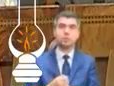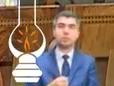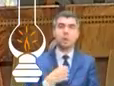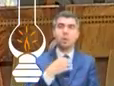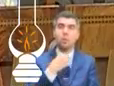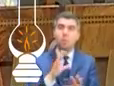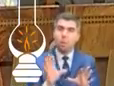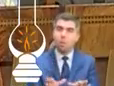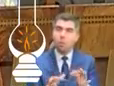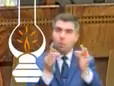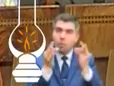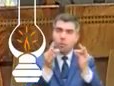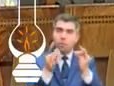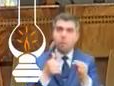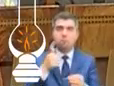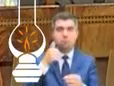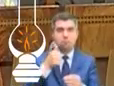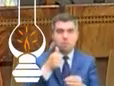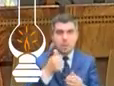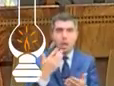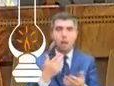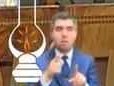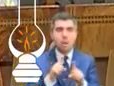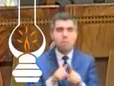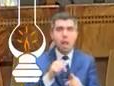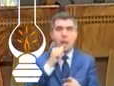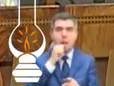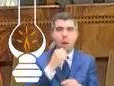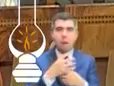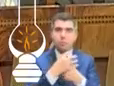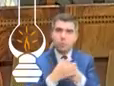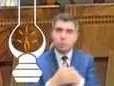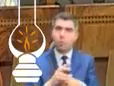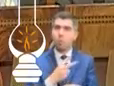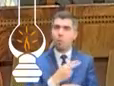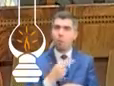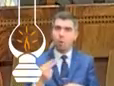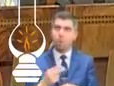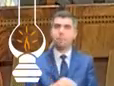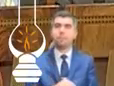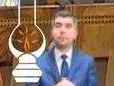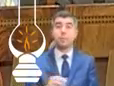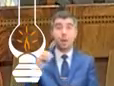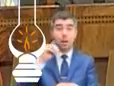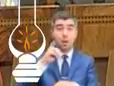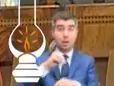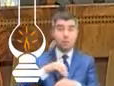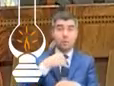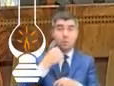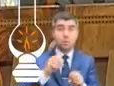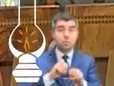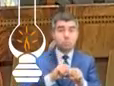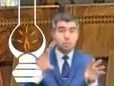ديال الاثار فعلا واش وصلنا للاهداف ديال هذه المردوديه اللي بغينا ديال الشبكه. وكذلك يجب التعميم،